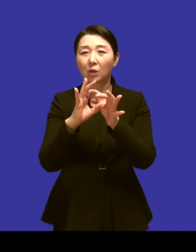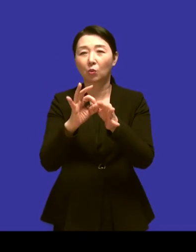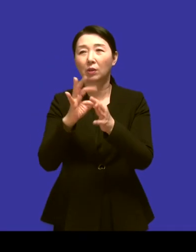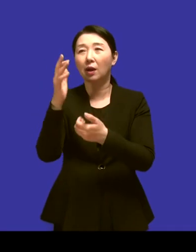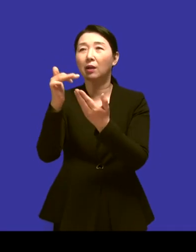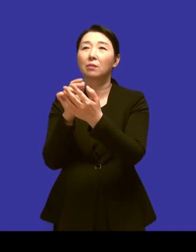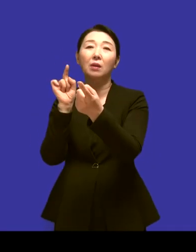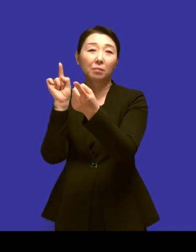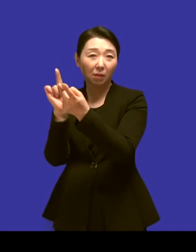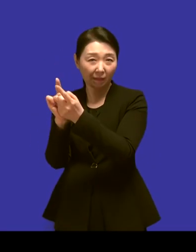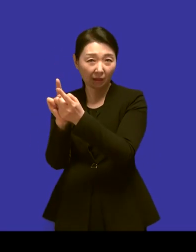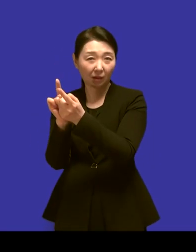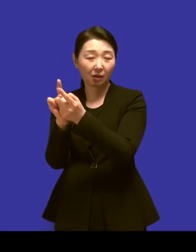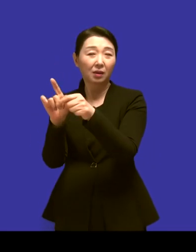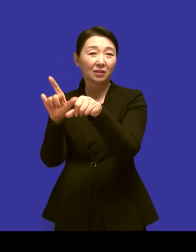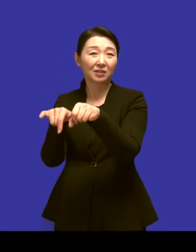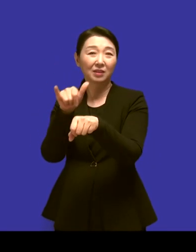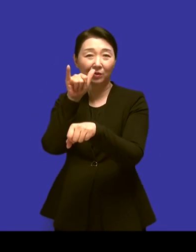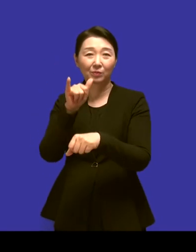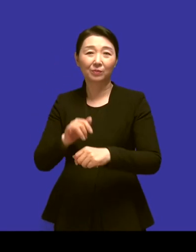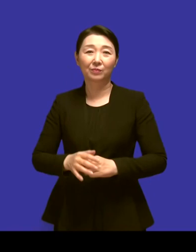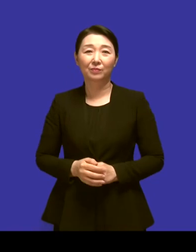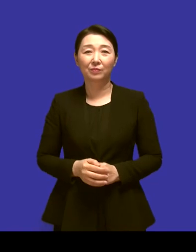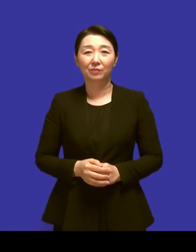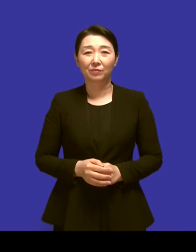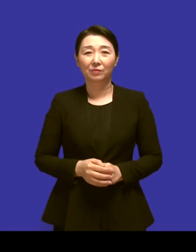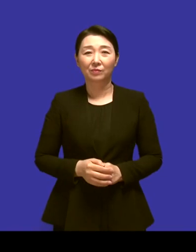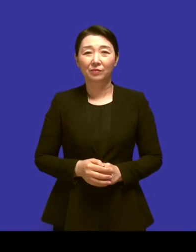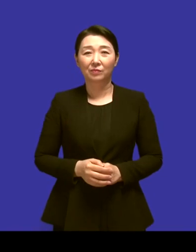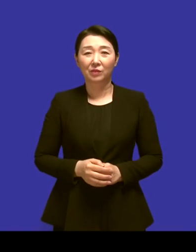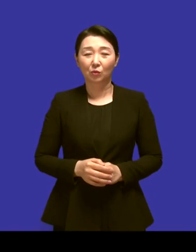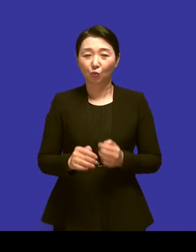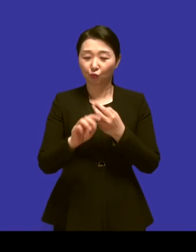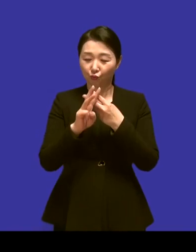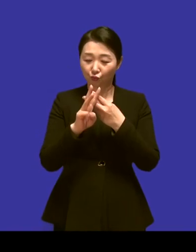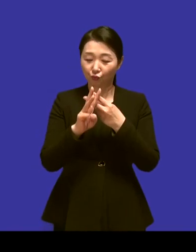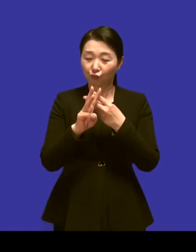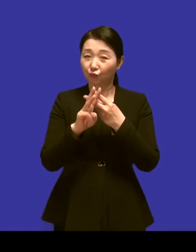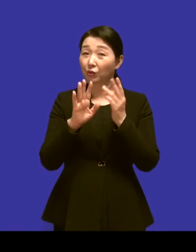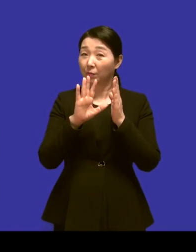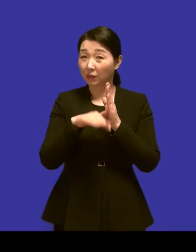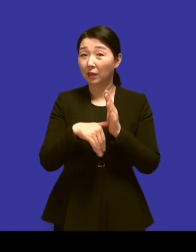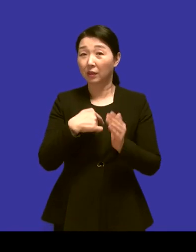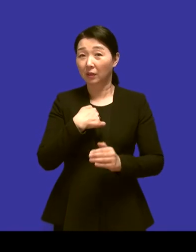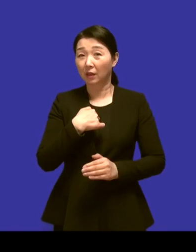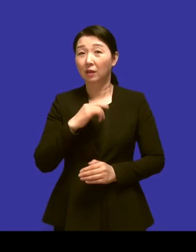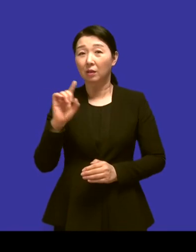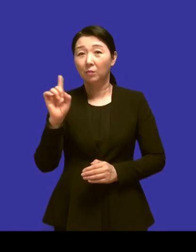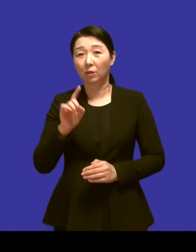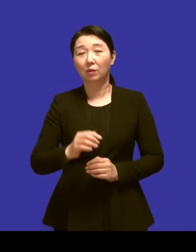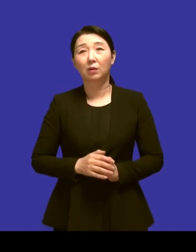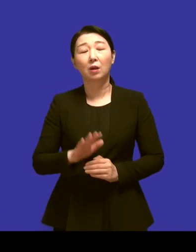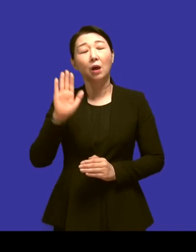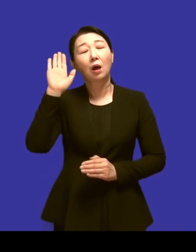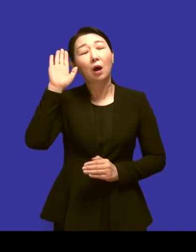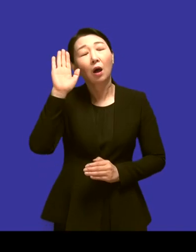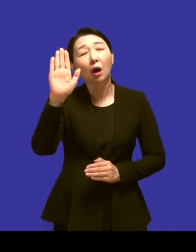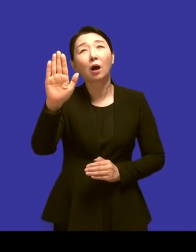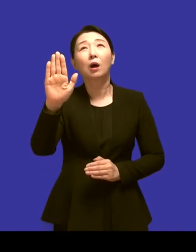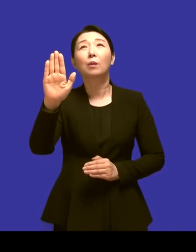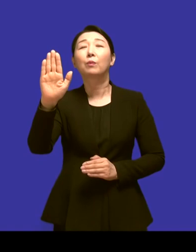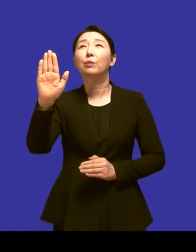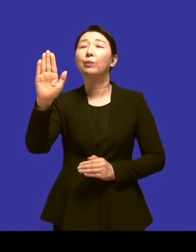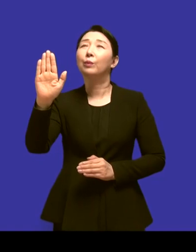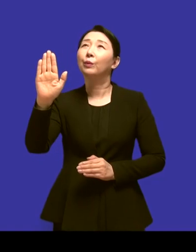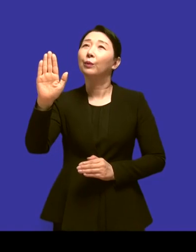있었었어요. 그러면서 이제 뭔가 그 특히 중3 때 제가 뭔가 좀 뭔가 진로에 대해서 뭔가